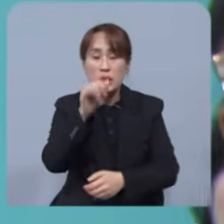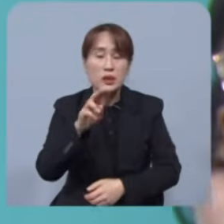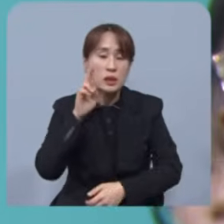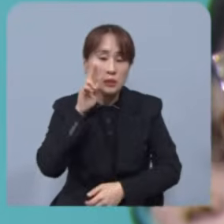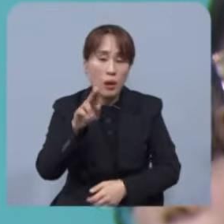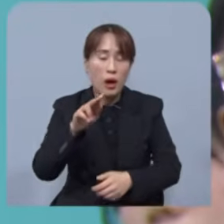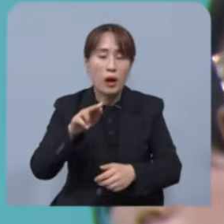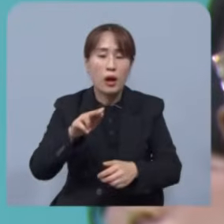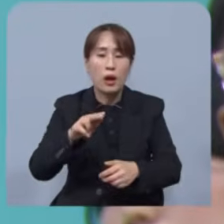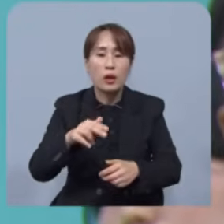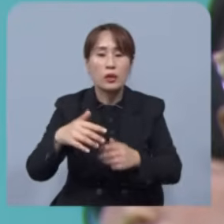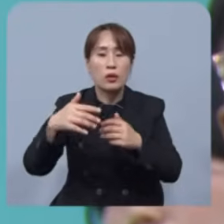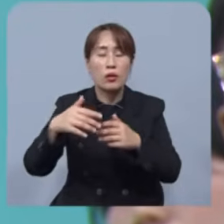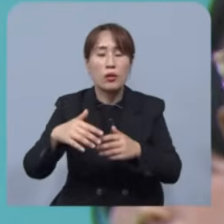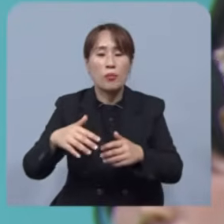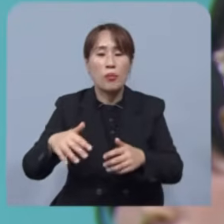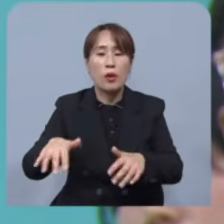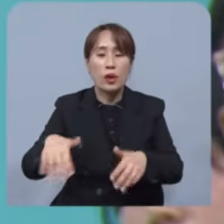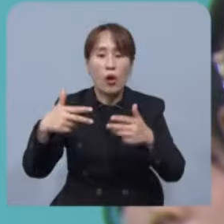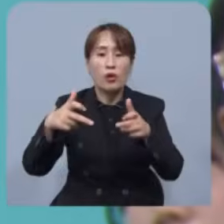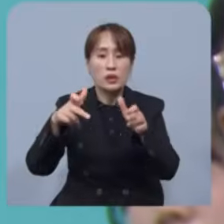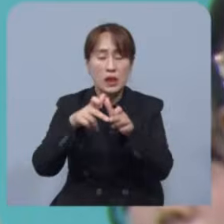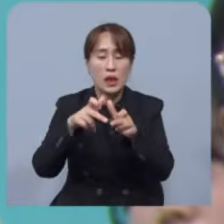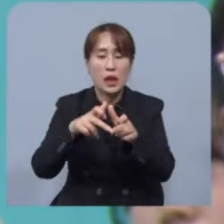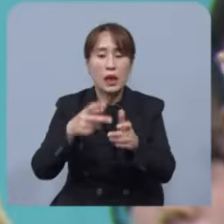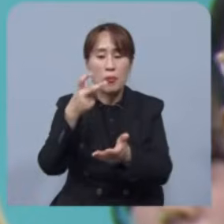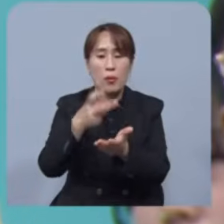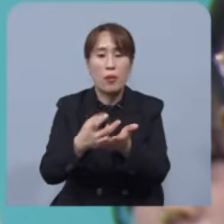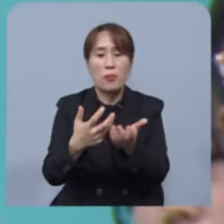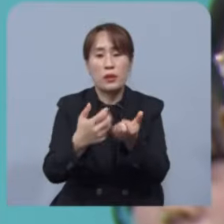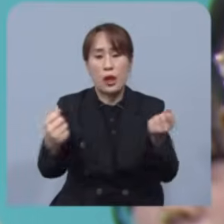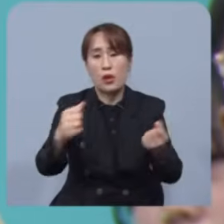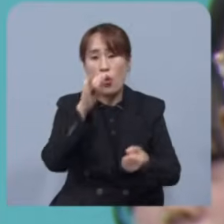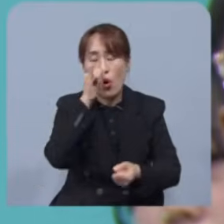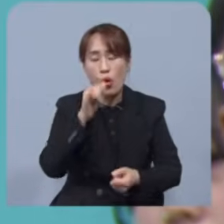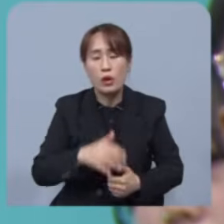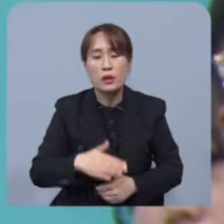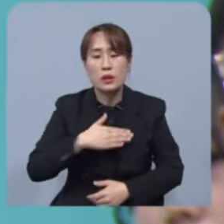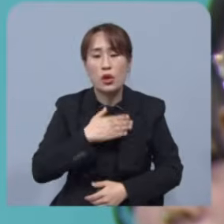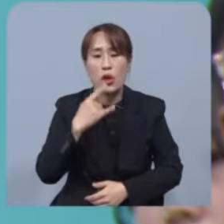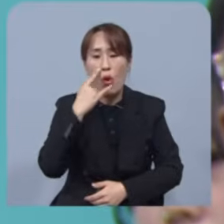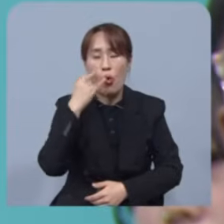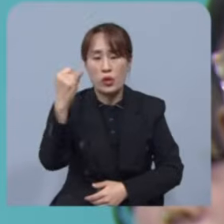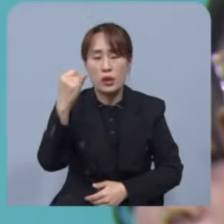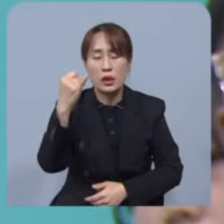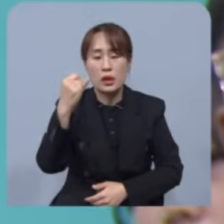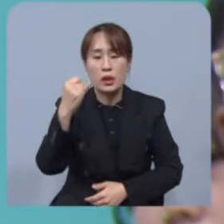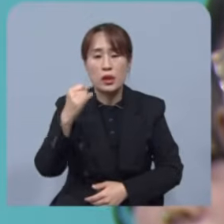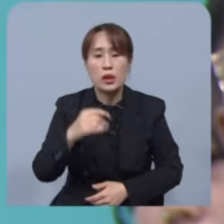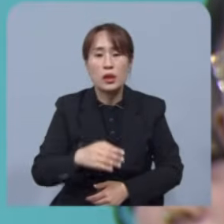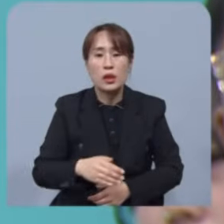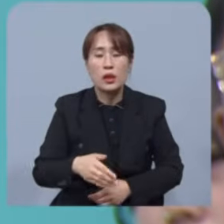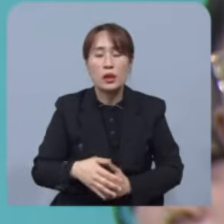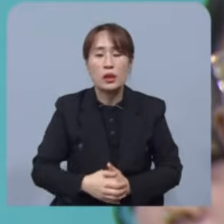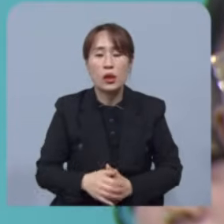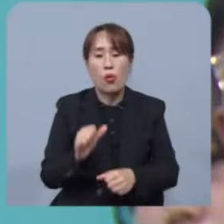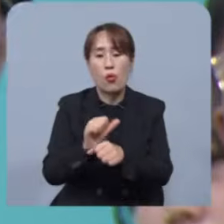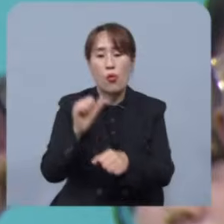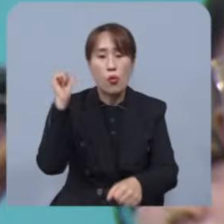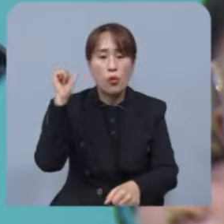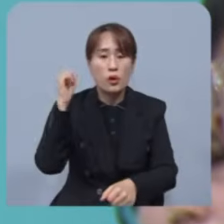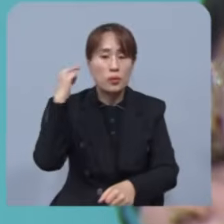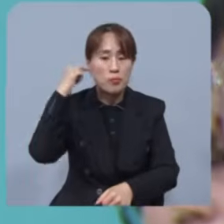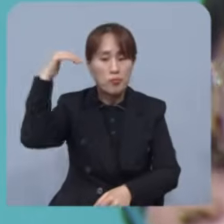중증과 경증으로 이제 제도가 다 다르게 적용이 되는데, 저희 언니의 경우에는 후천적으로 5년 전에